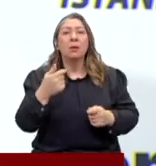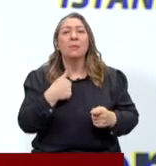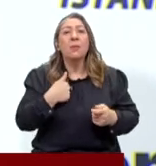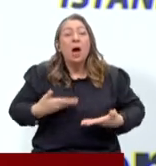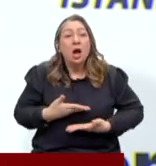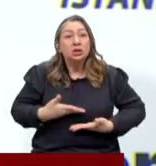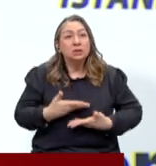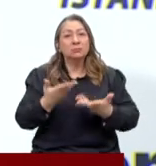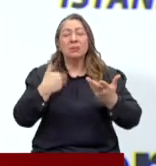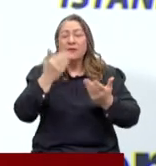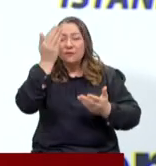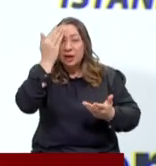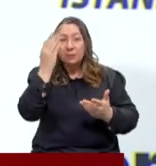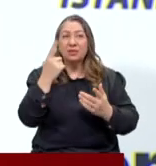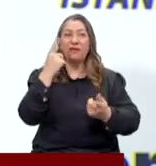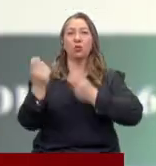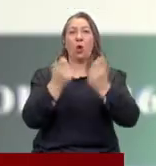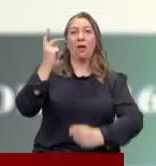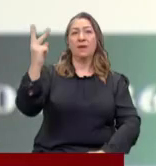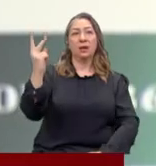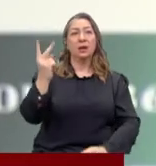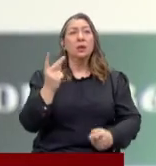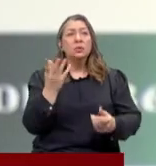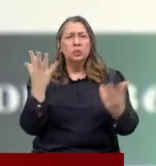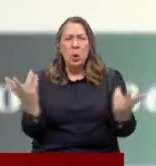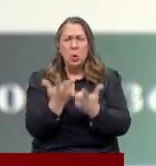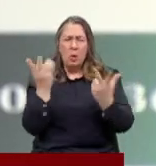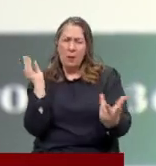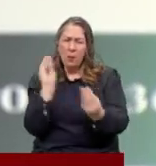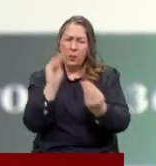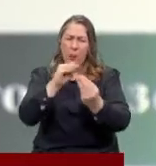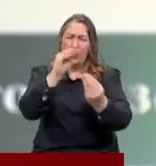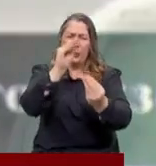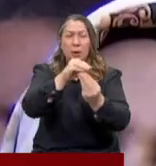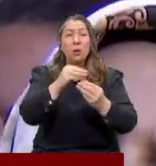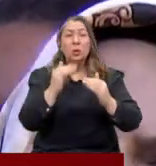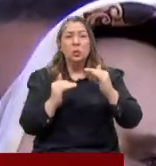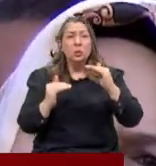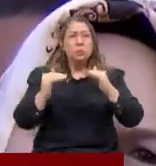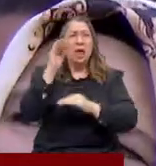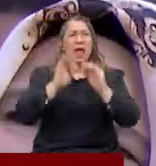giderme, benim yoksulluğumu giderme devletin görevidir. Fahiş fiyat artışları ve